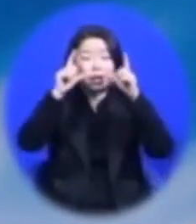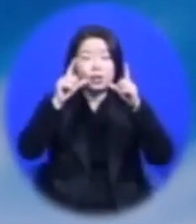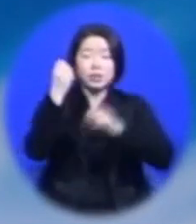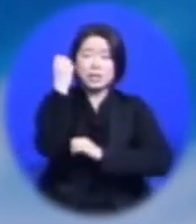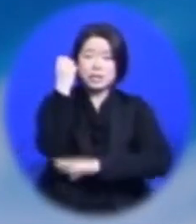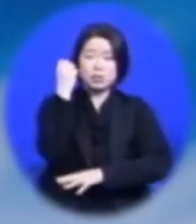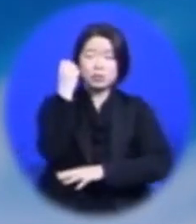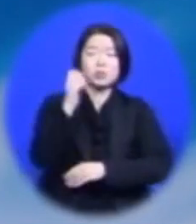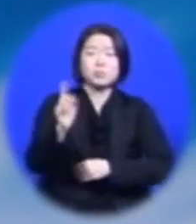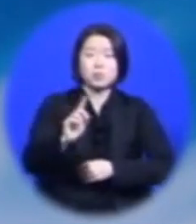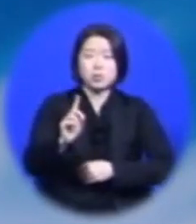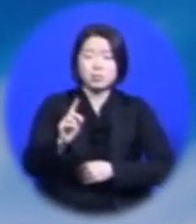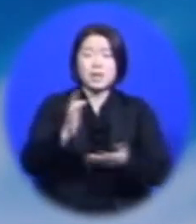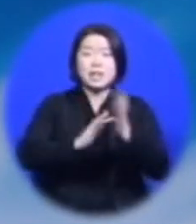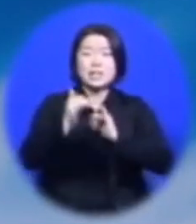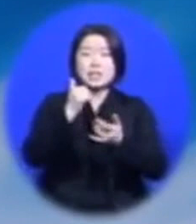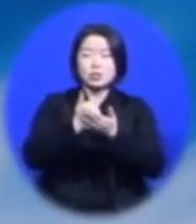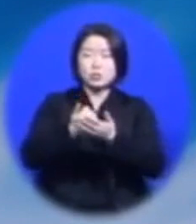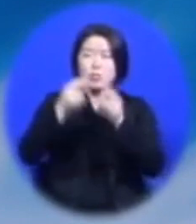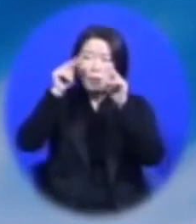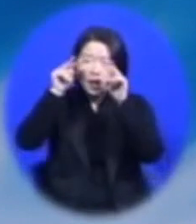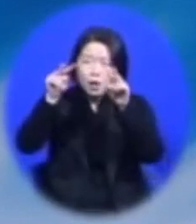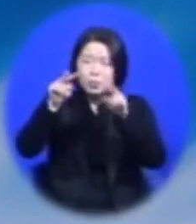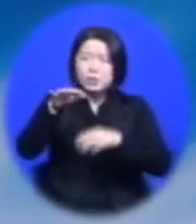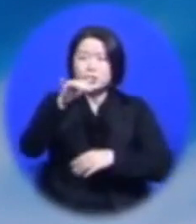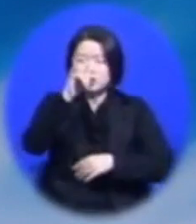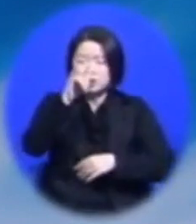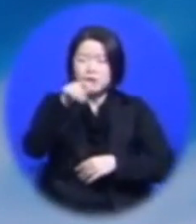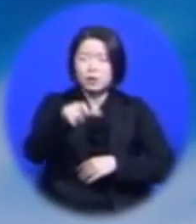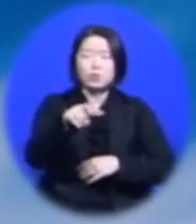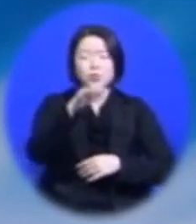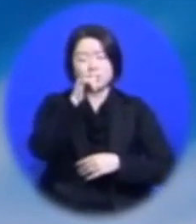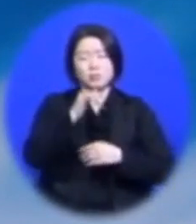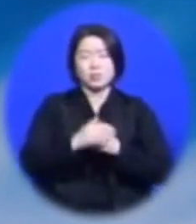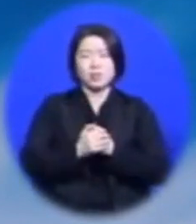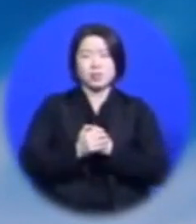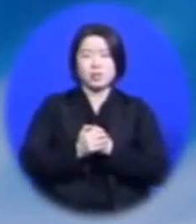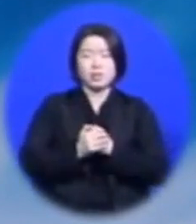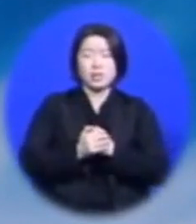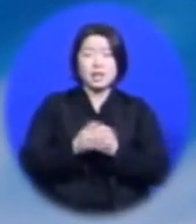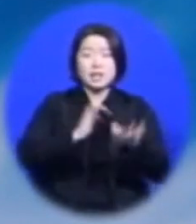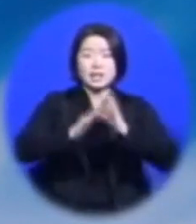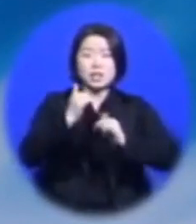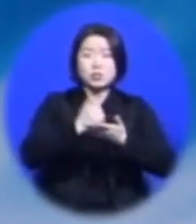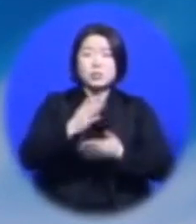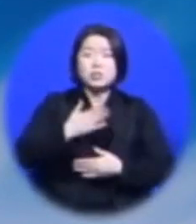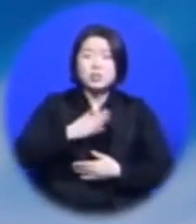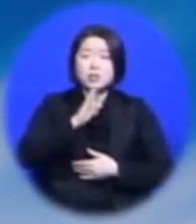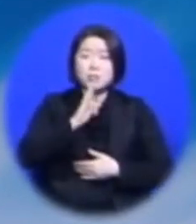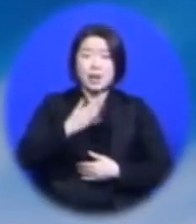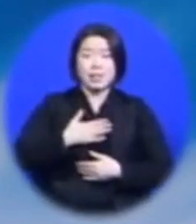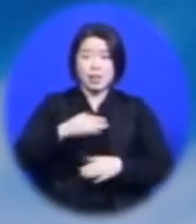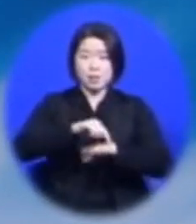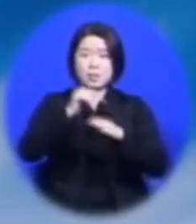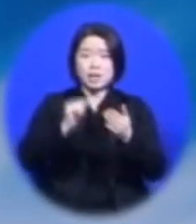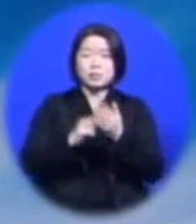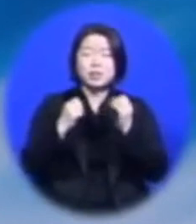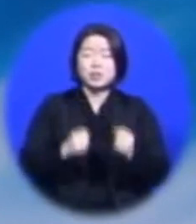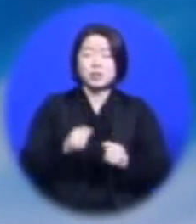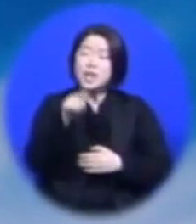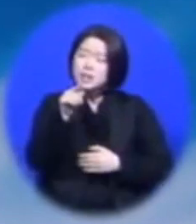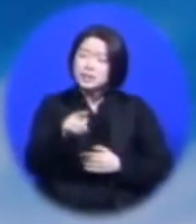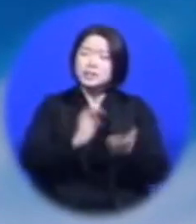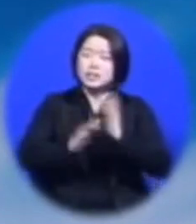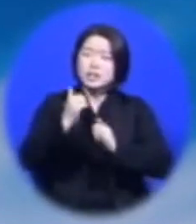기준을 예수님을 바라보는 것에 있다고 말씀합니다. 예수님이 정말 내 마음에 계시고 그 예수님을 내가